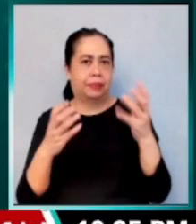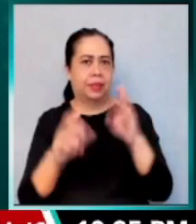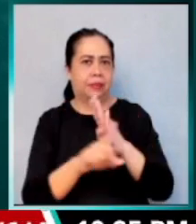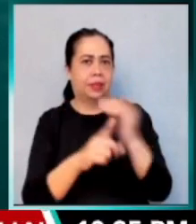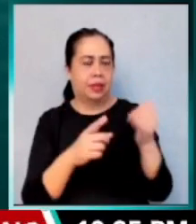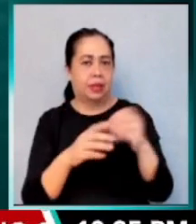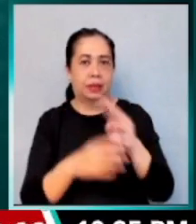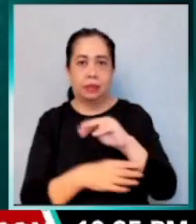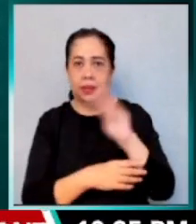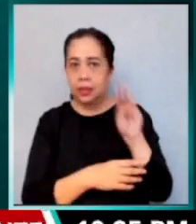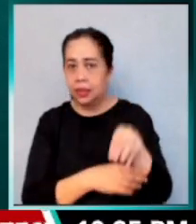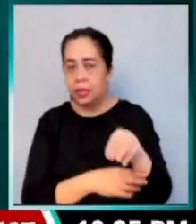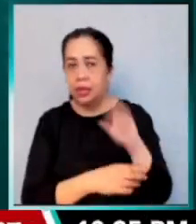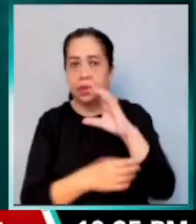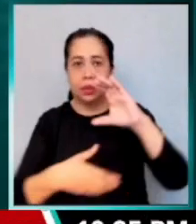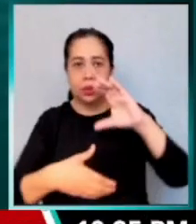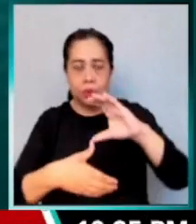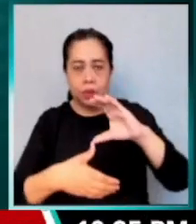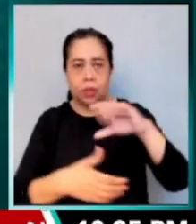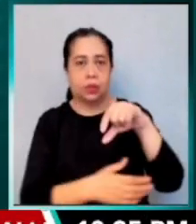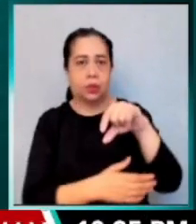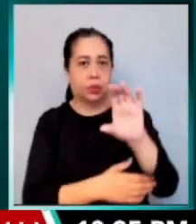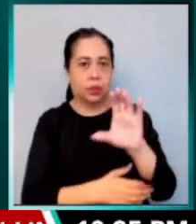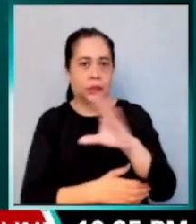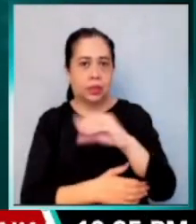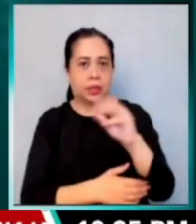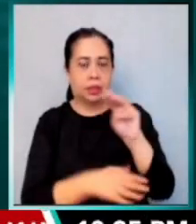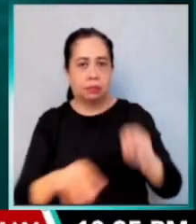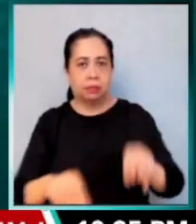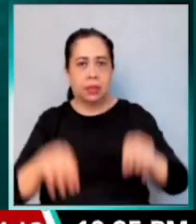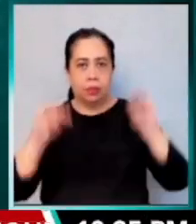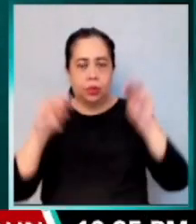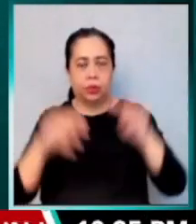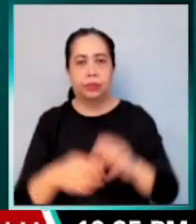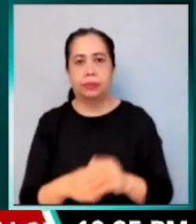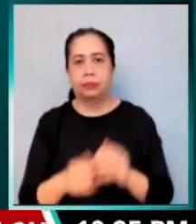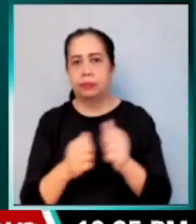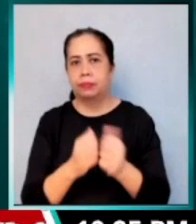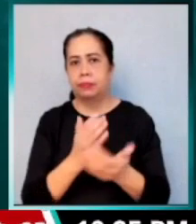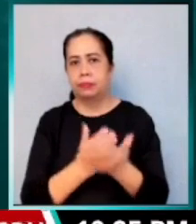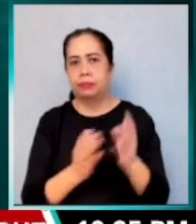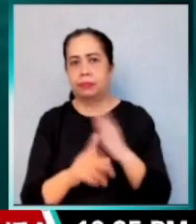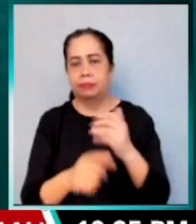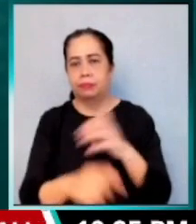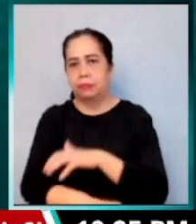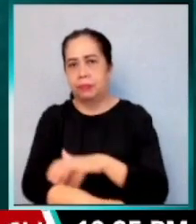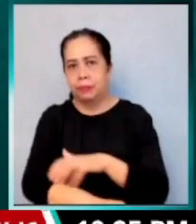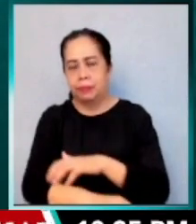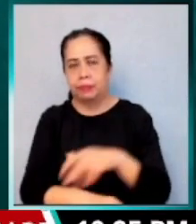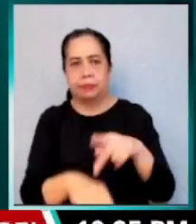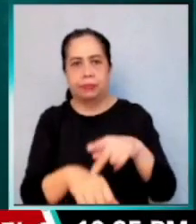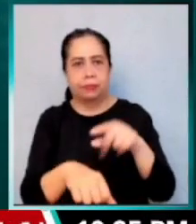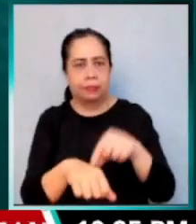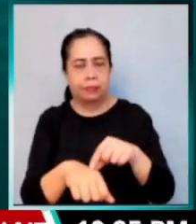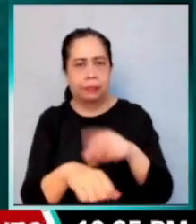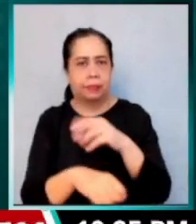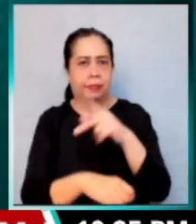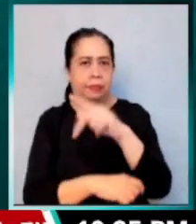Maynila, Caloocan, Quezon City at Malabon. Pati ilang barangay sa Makati, Paranaque at Pasay.